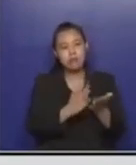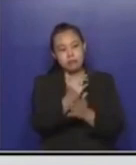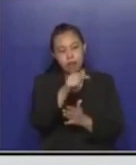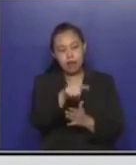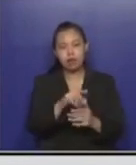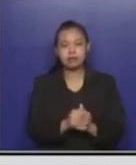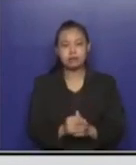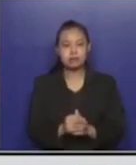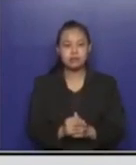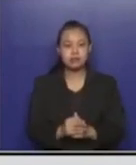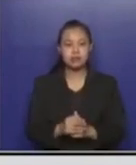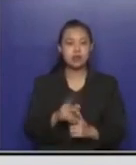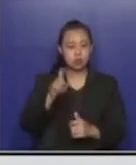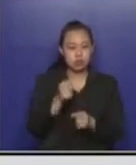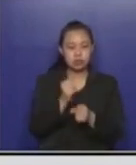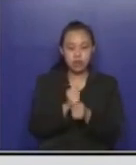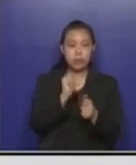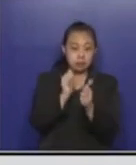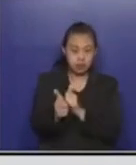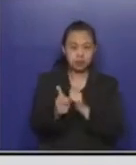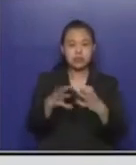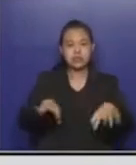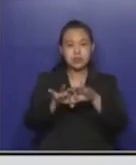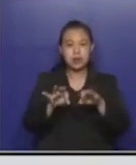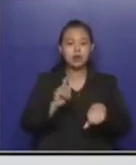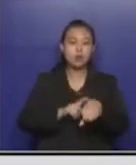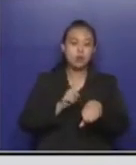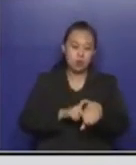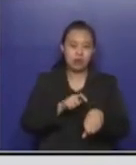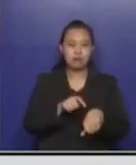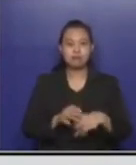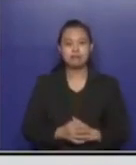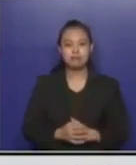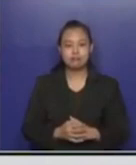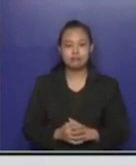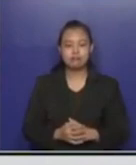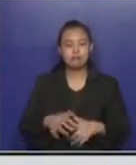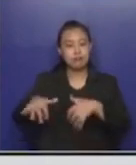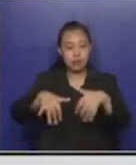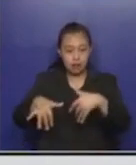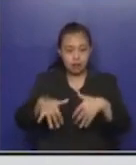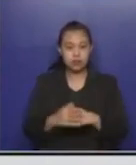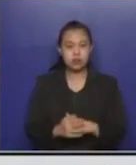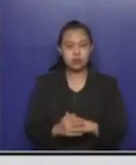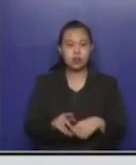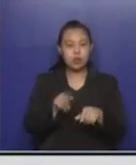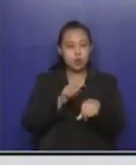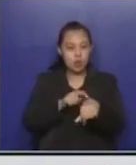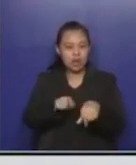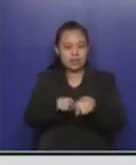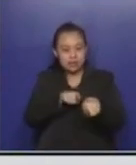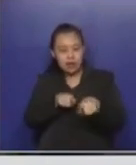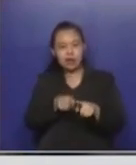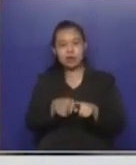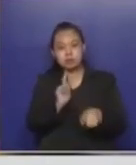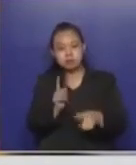ว่าทุกอย่างต้องทำให้ทันการนะคะเพราะสำหรับประชาชนแล้วความล่าช้าคือความไม่เป็นธร